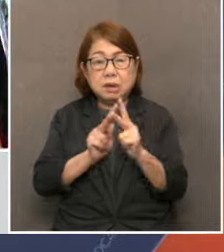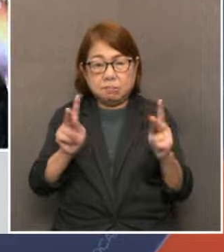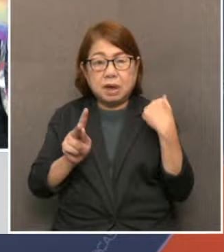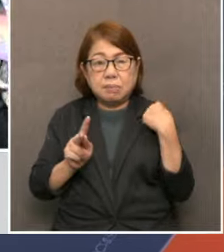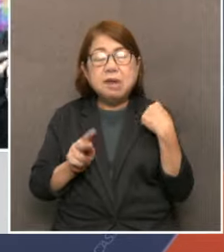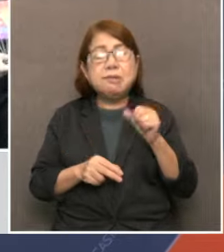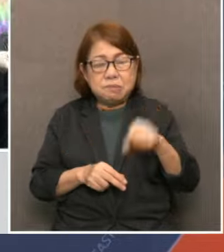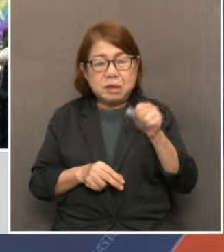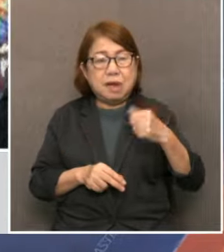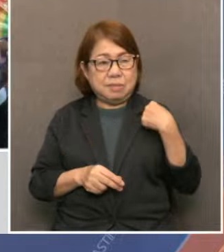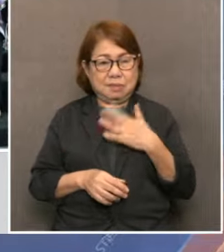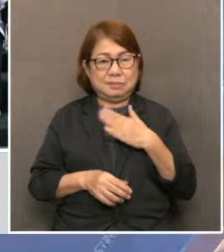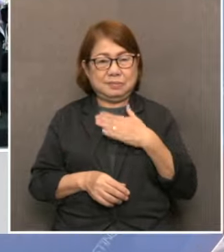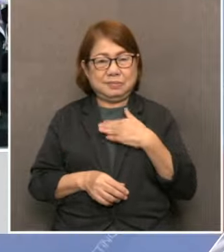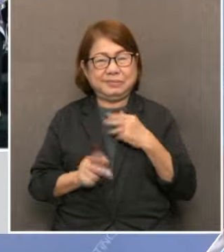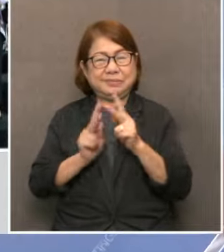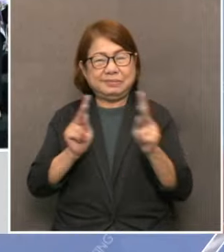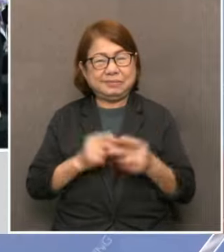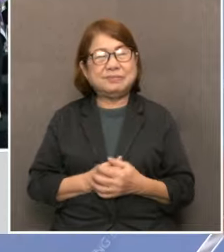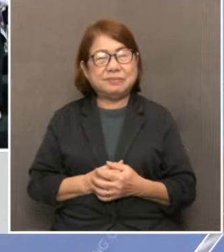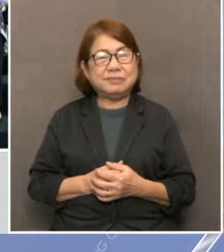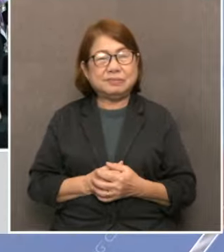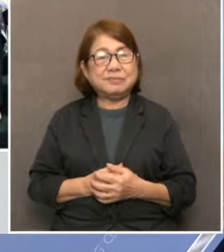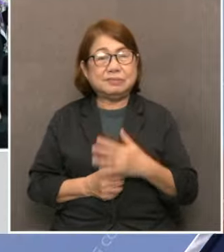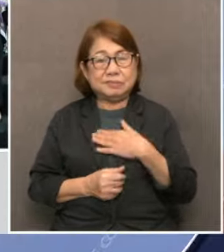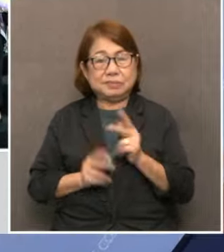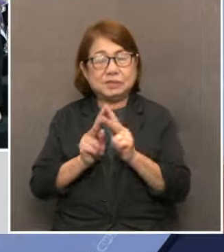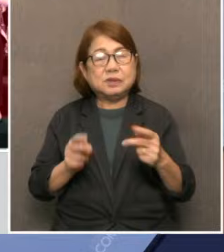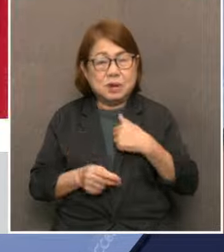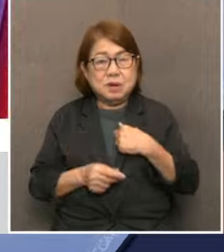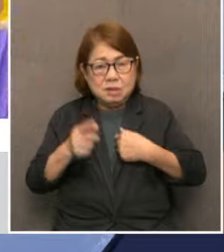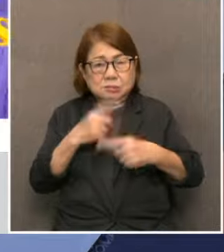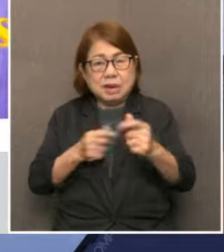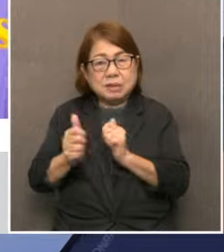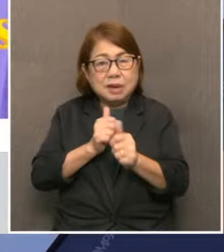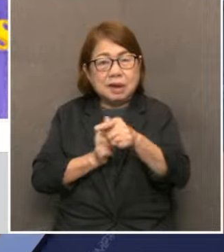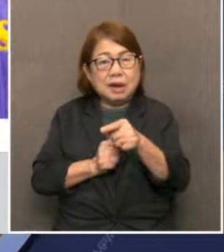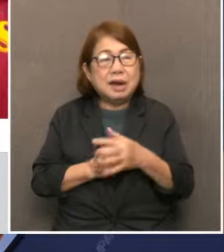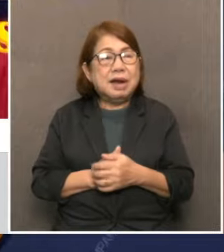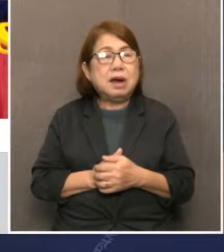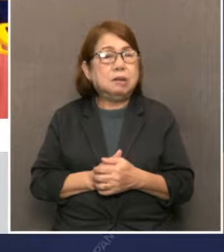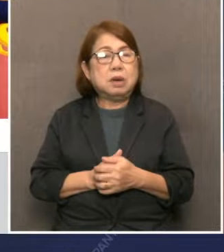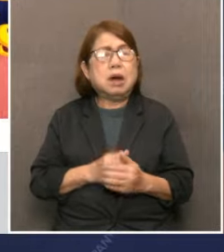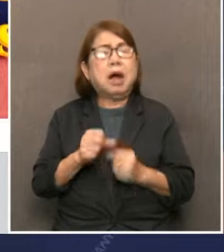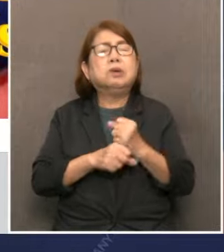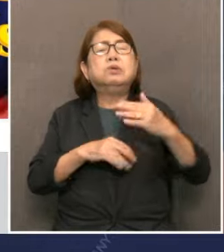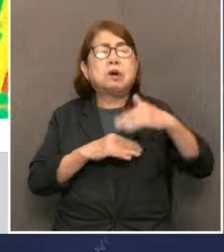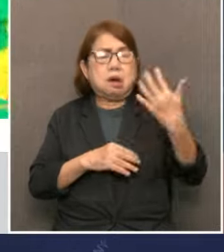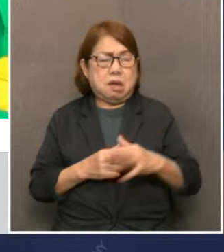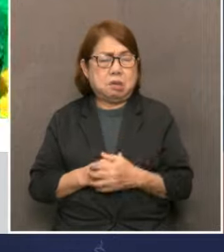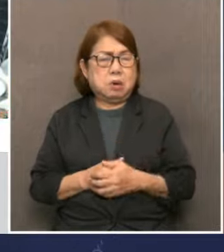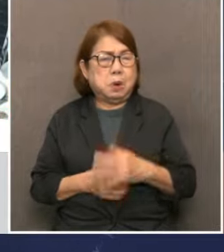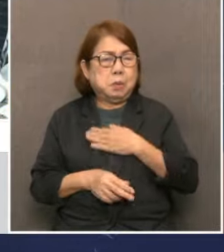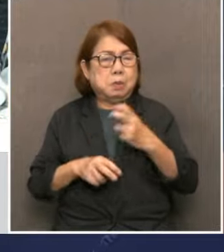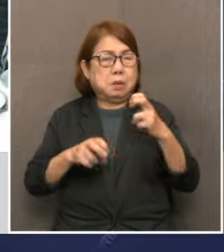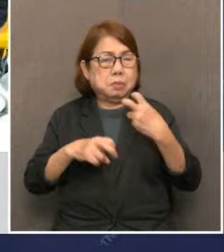แนนนดิฉันคือ 1ในนานกรจะขึ้นไปด้วยเป็นผู้แข่งขันเกินไวแล้วเดี๋ยวกระดูกหักเดี๋ยวกระดูกหัก